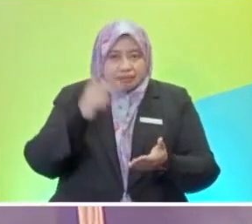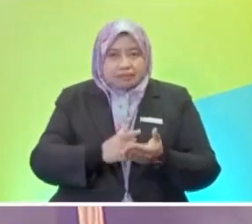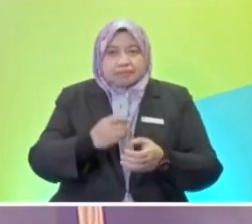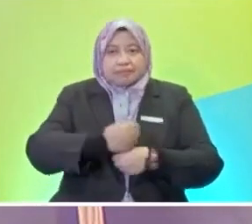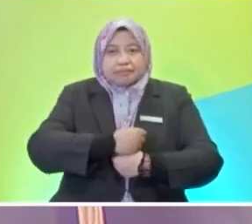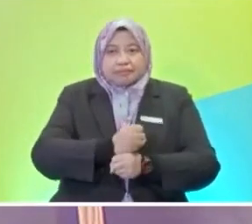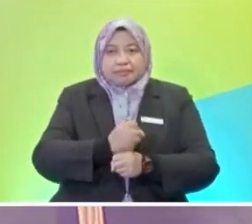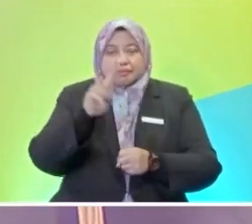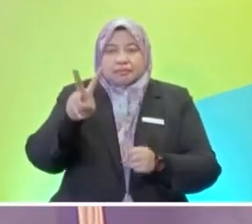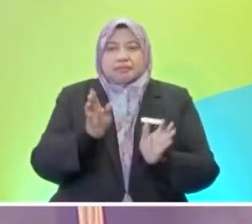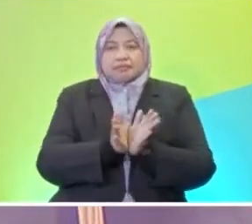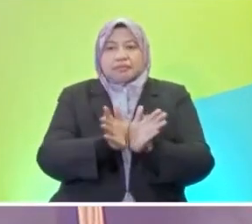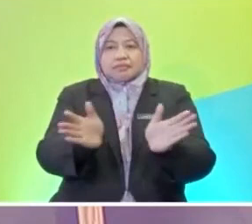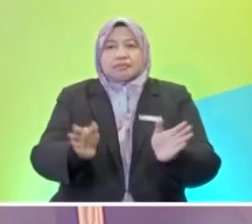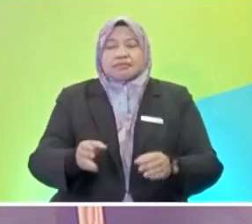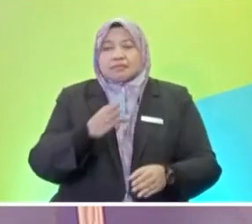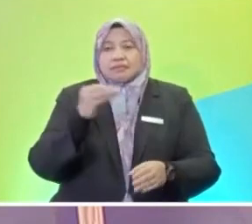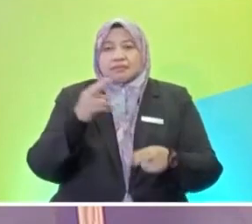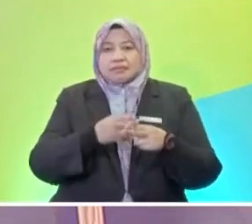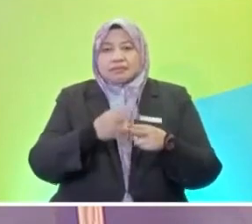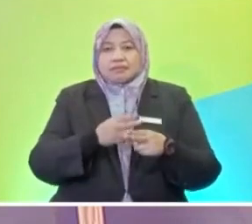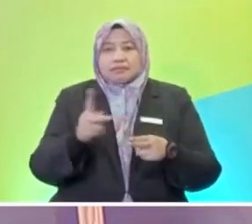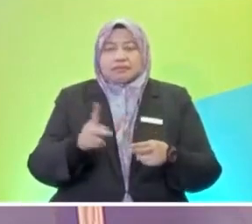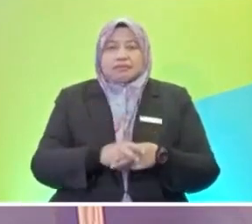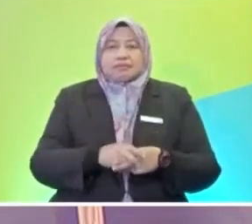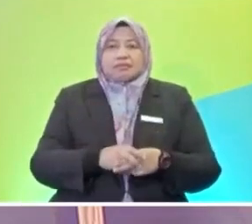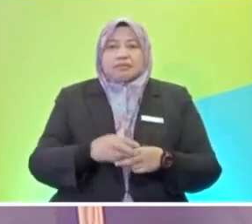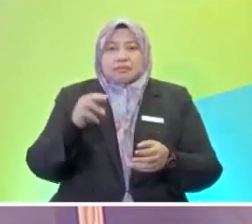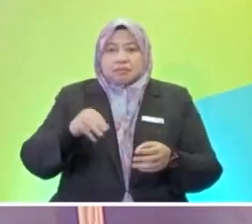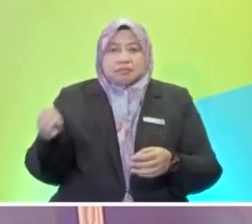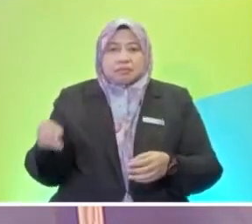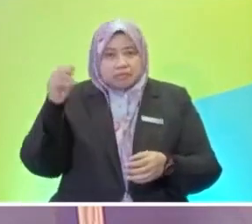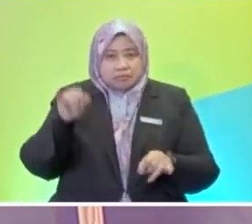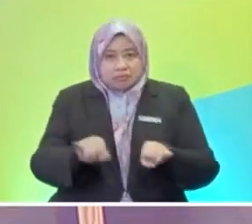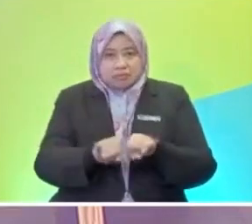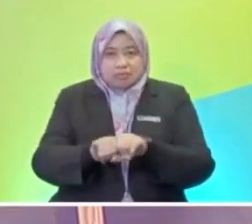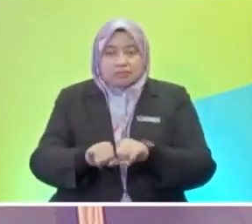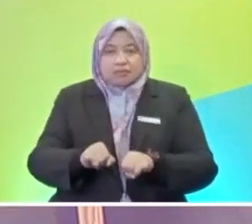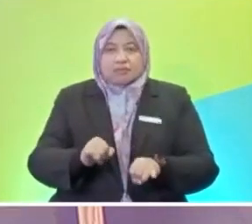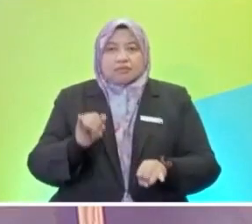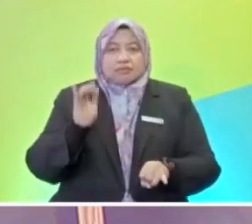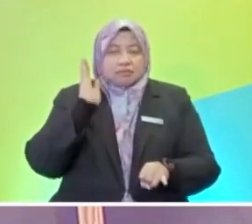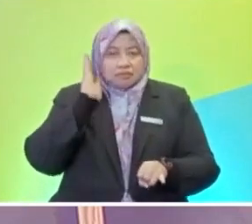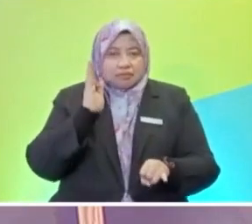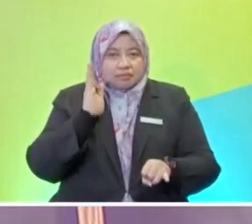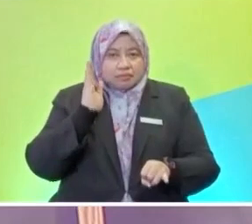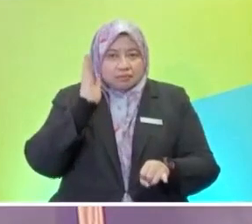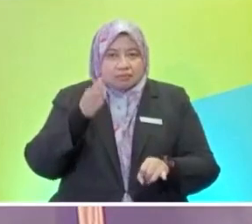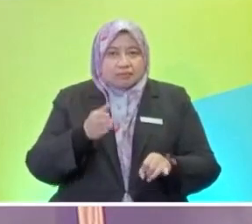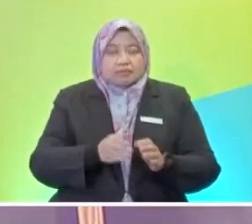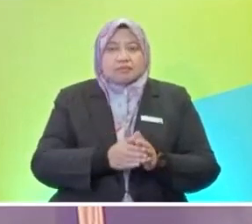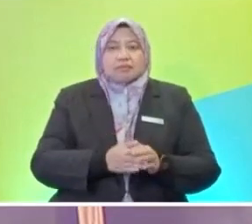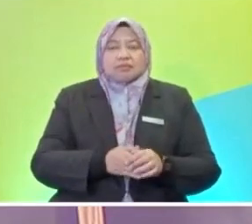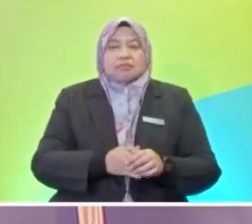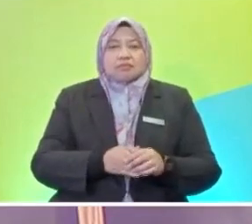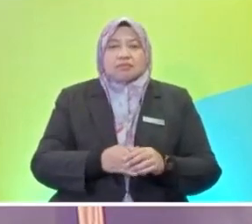dimensi serta menamakannya juga murid juga akan memperlihatkan berkaitan bentuk